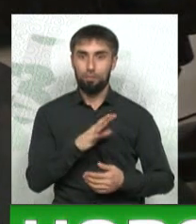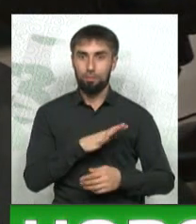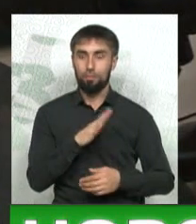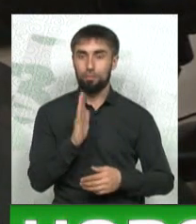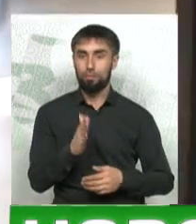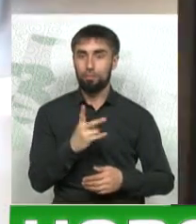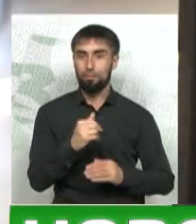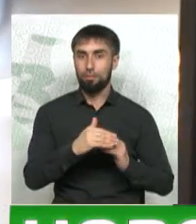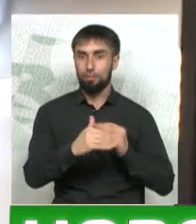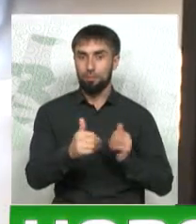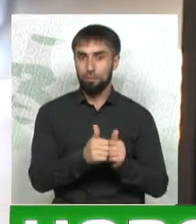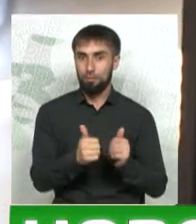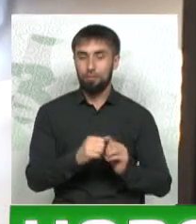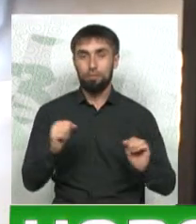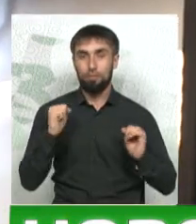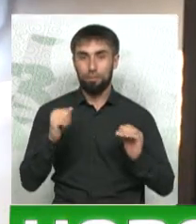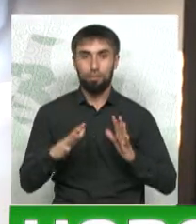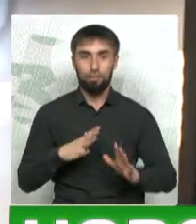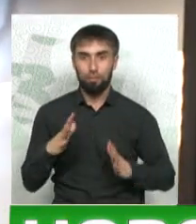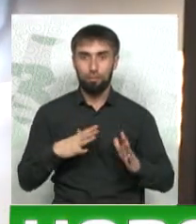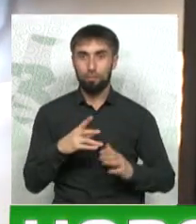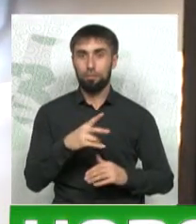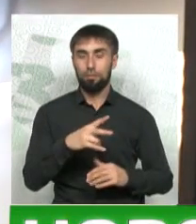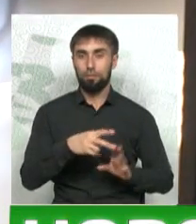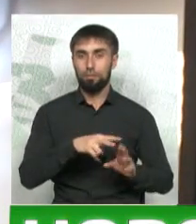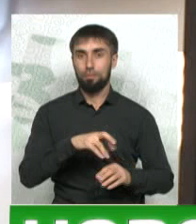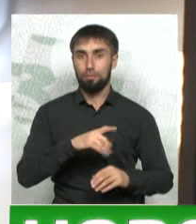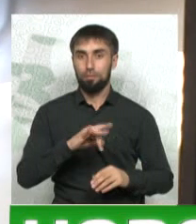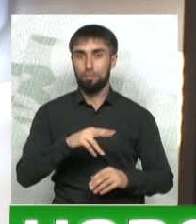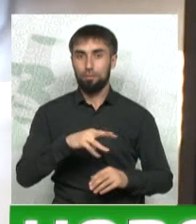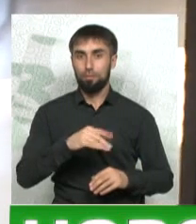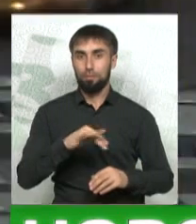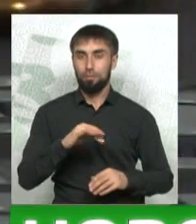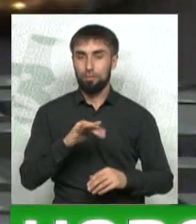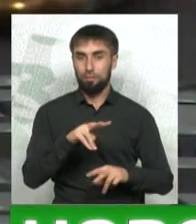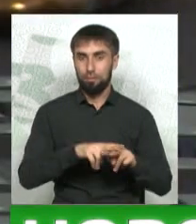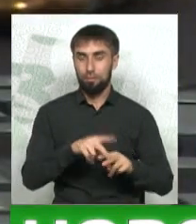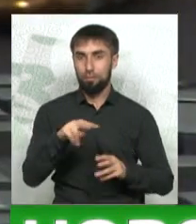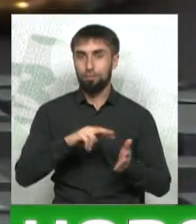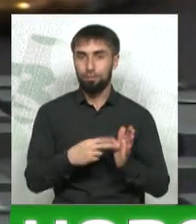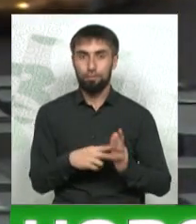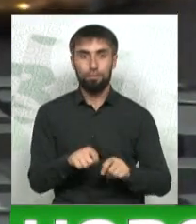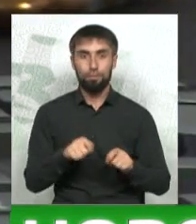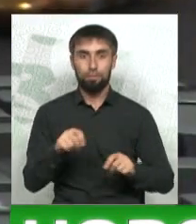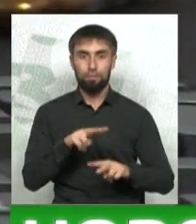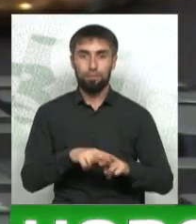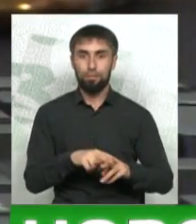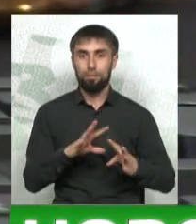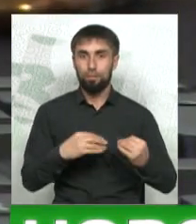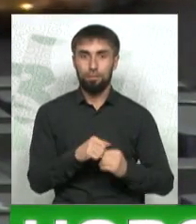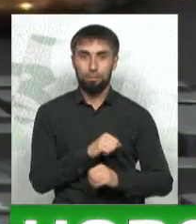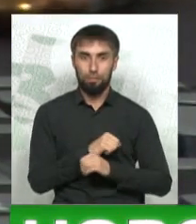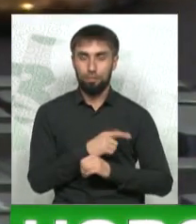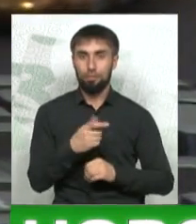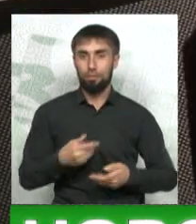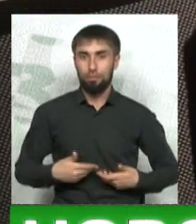появиться на прилегающей территории к спортивно-тренировочному лагерю в Мужичах. По замыслу заказчика здесь планируется создать место семейного отдыха,